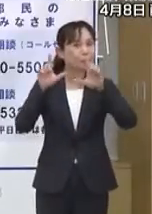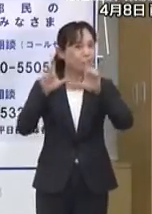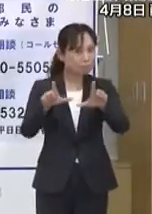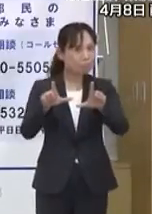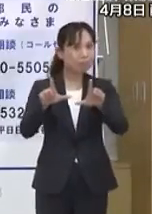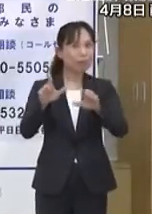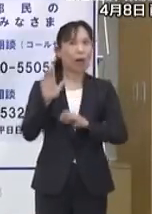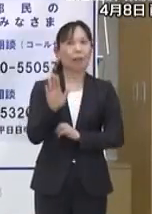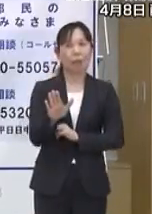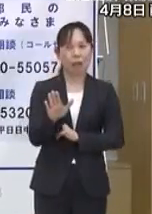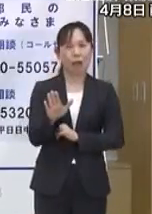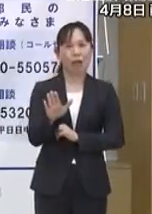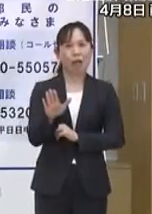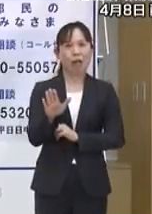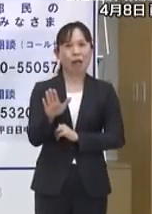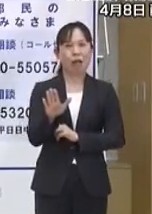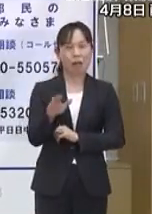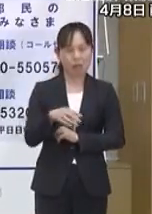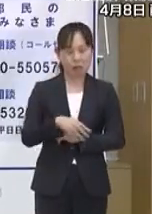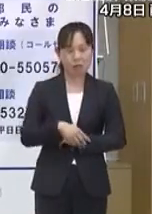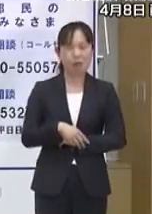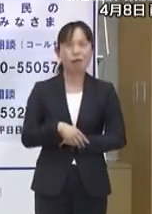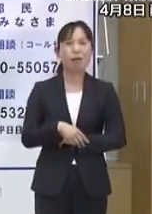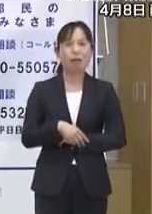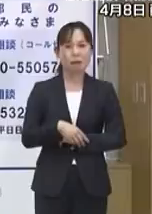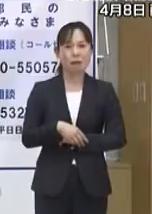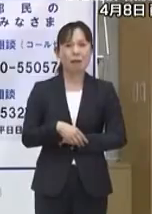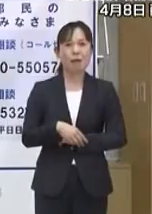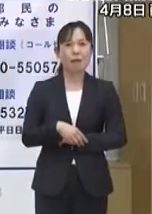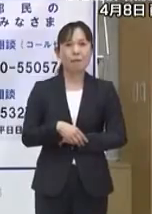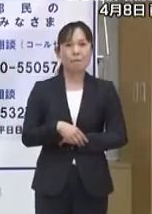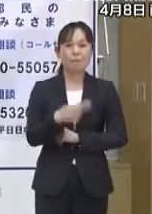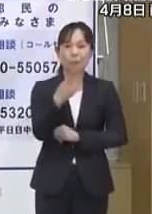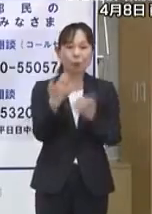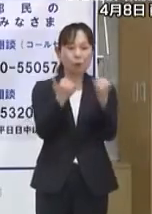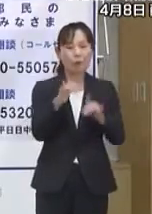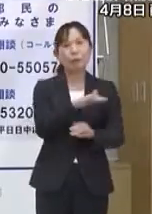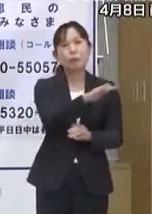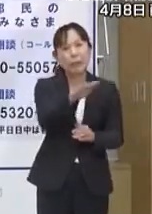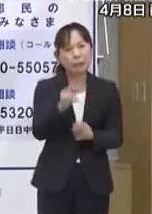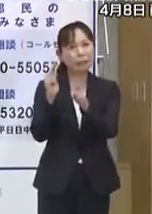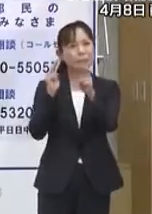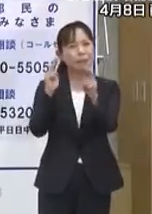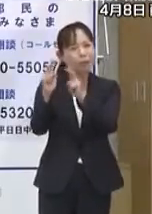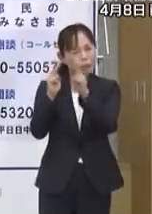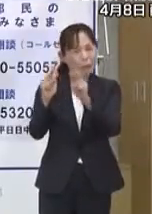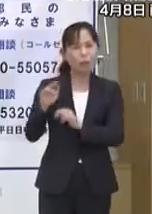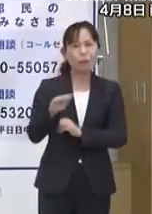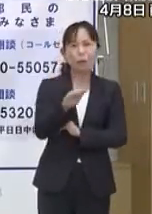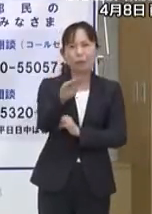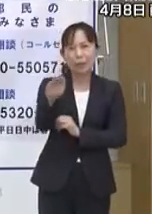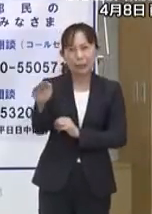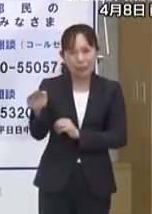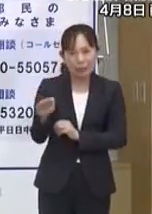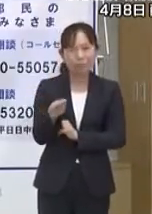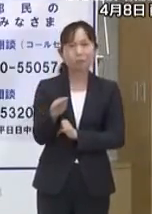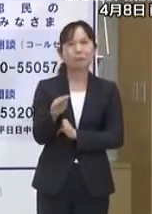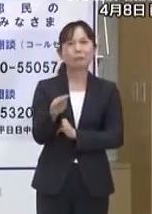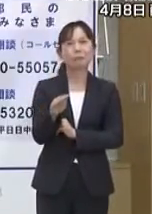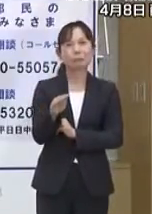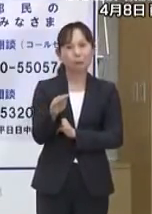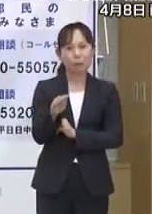発令をされたあわけでありましてまた都民の皆さんや事業者の多くの方々もこの